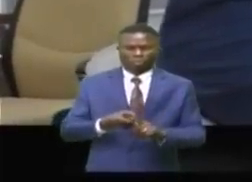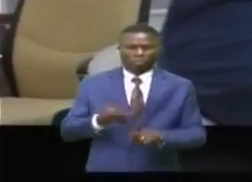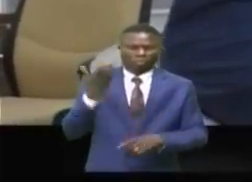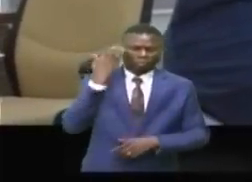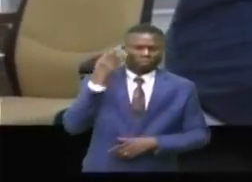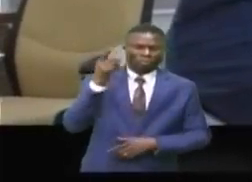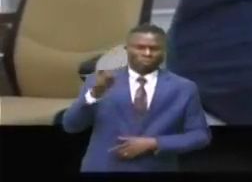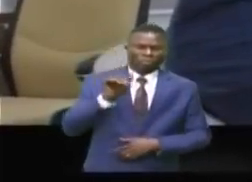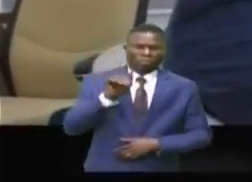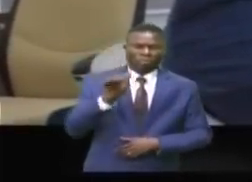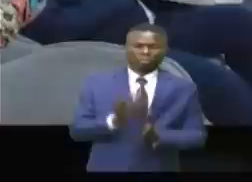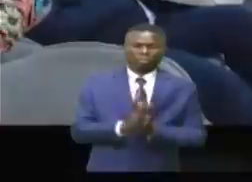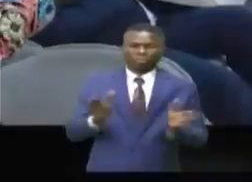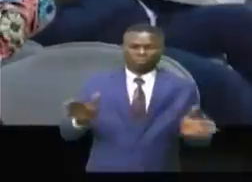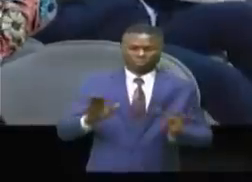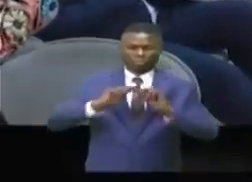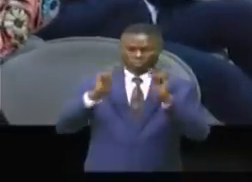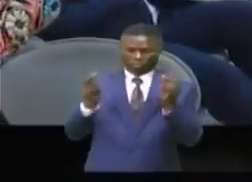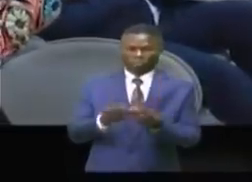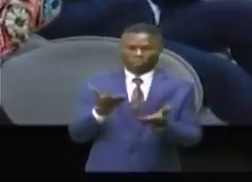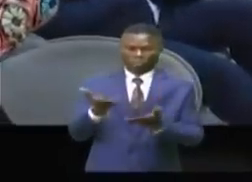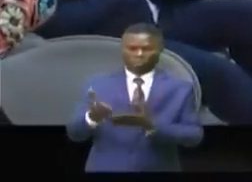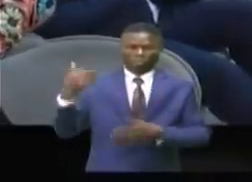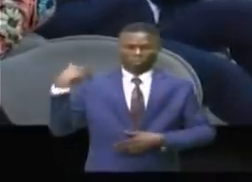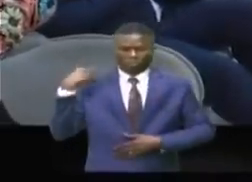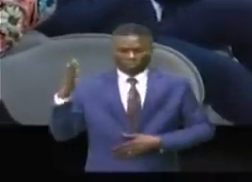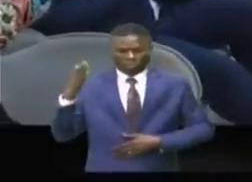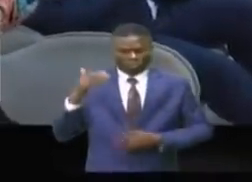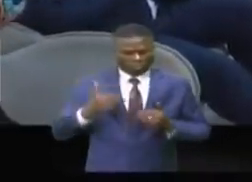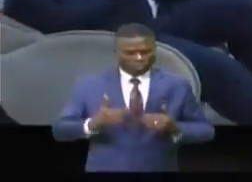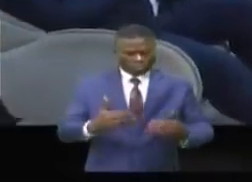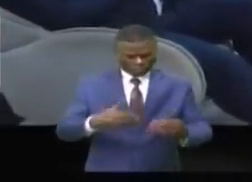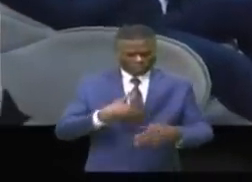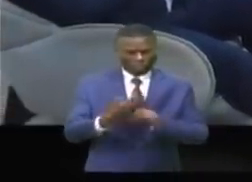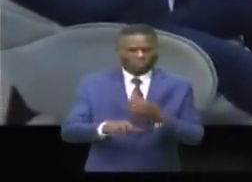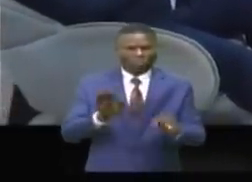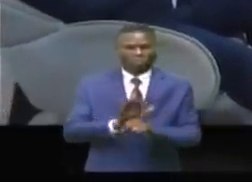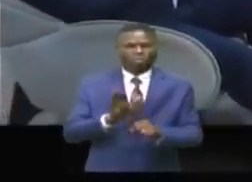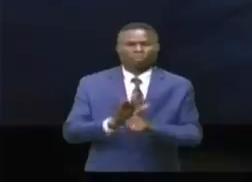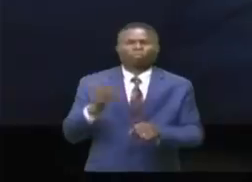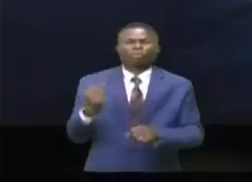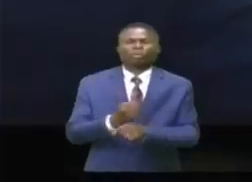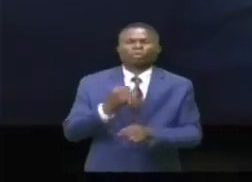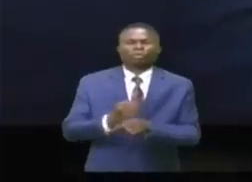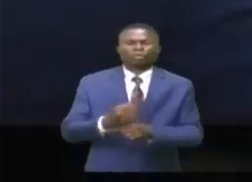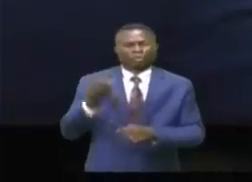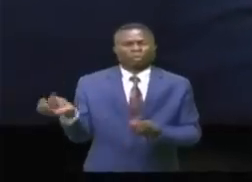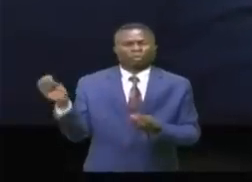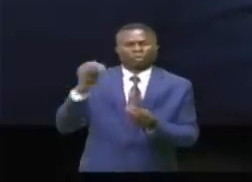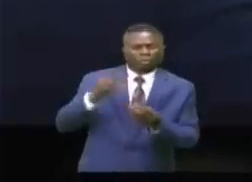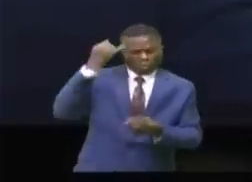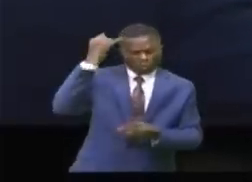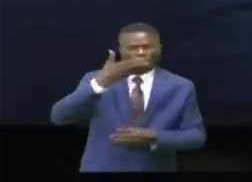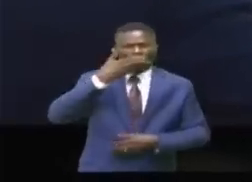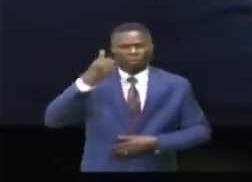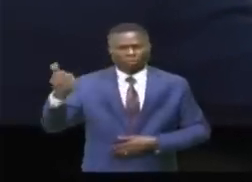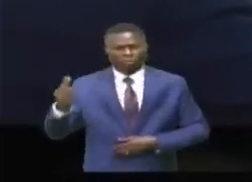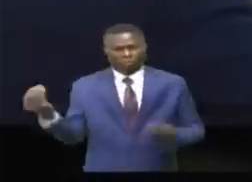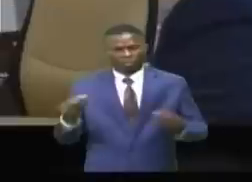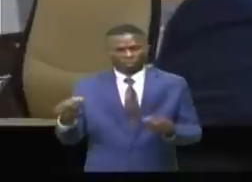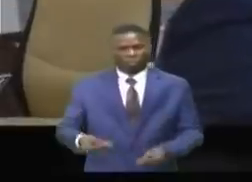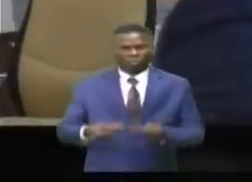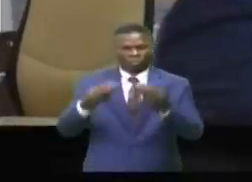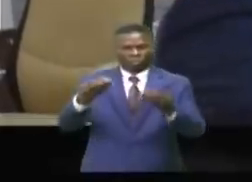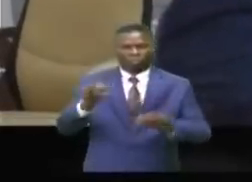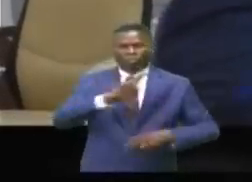Chembo, directeur général de cet établissement public, ne cesse de multiplier deux initiatives très louables en vue de doter